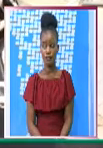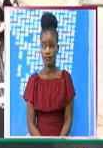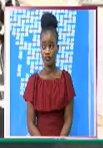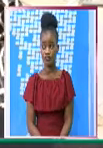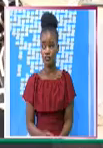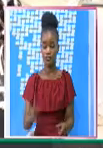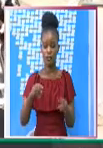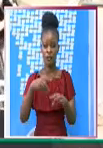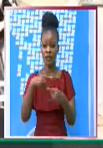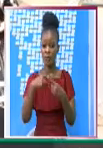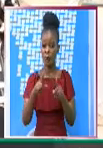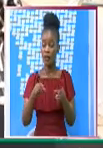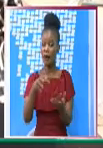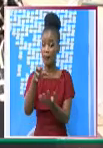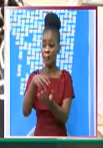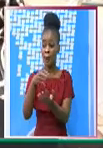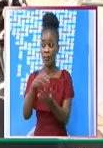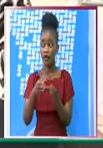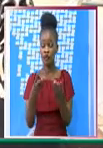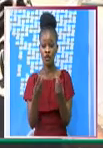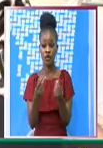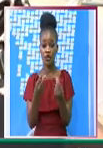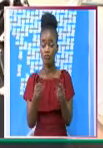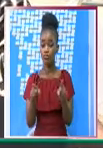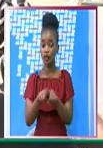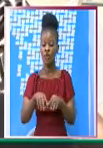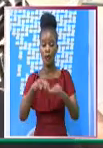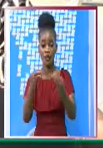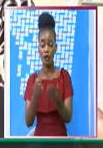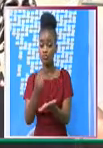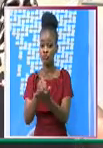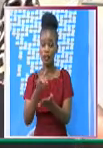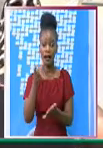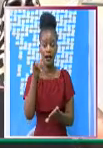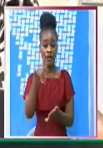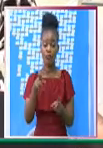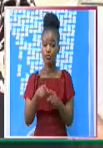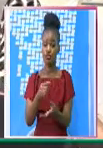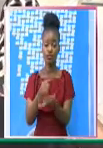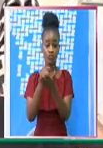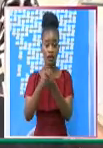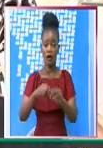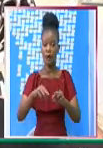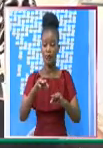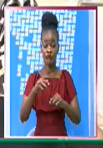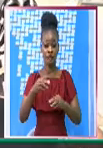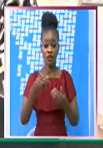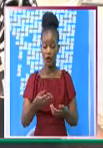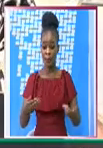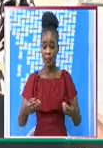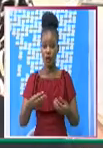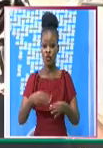Parliamentary group twatandise dda kusonda ssente mu ssako eya foundation eyiye egy'okusobozesa abaana be ne famire